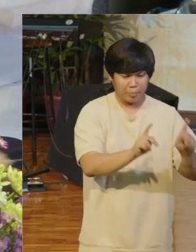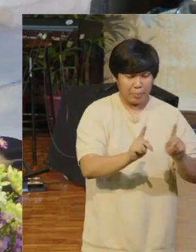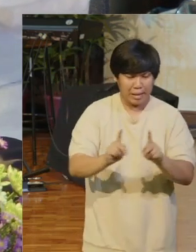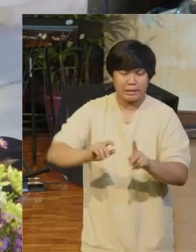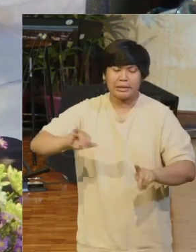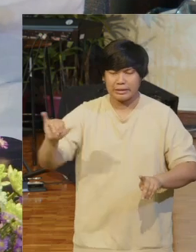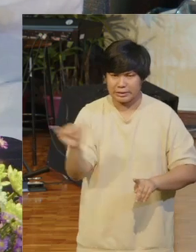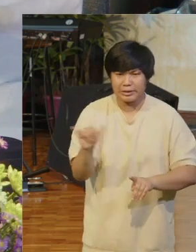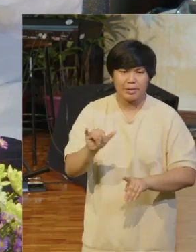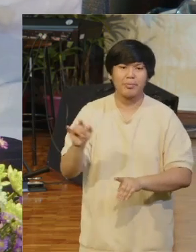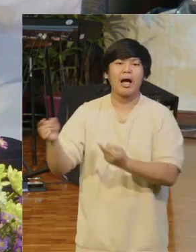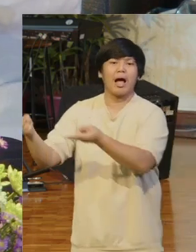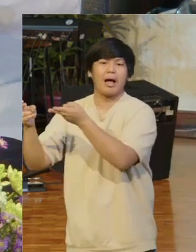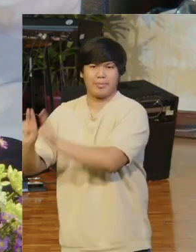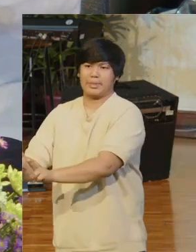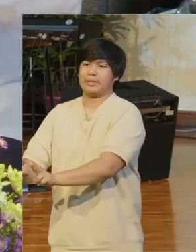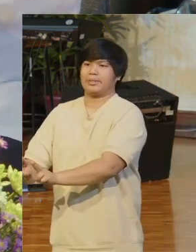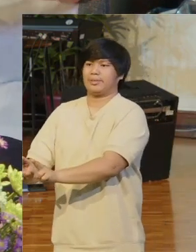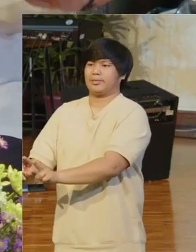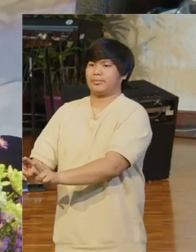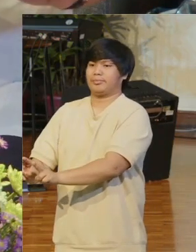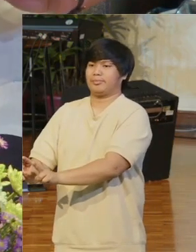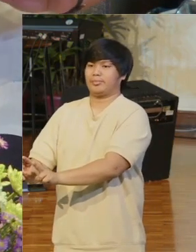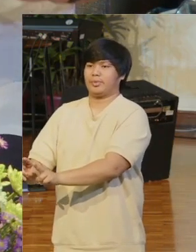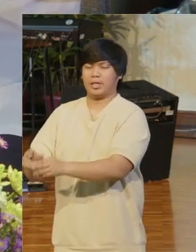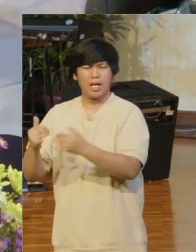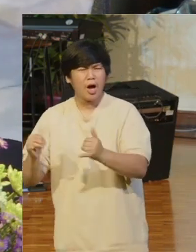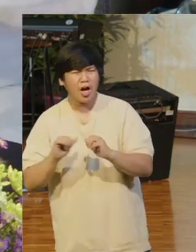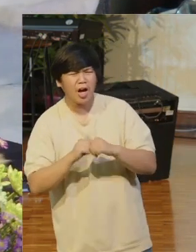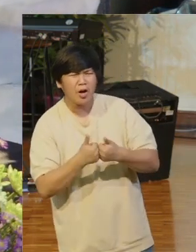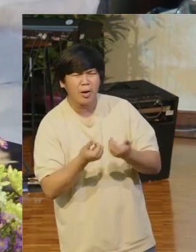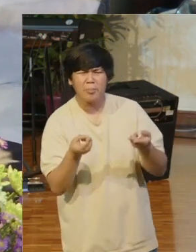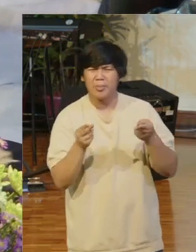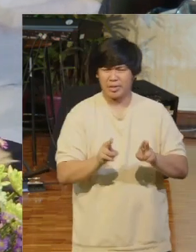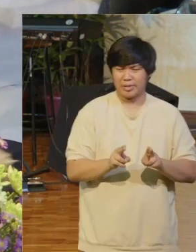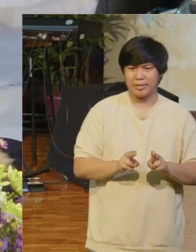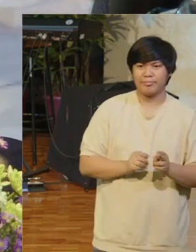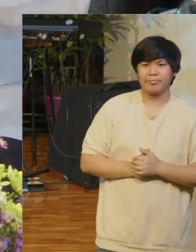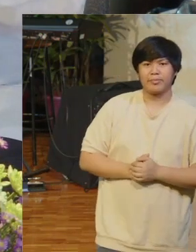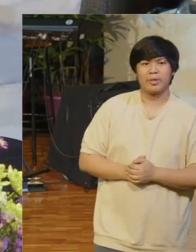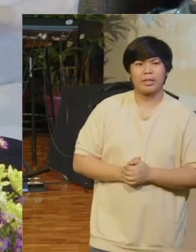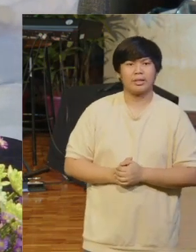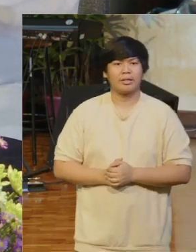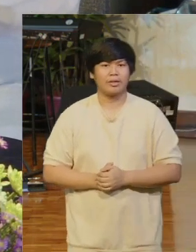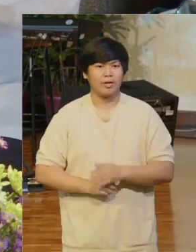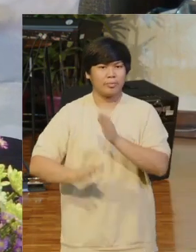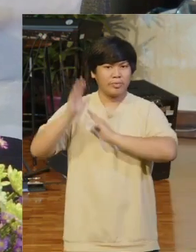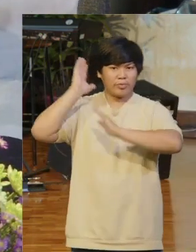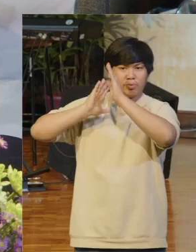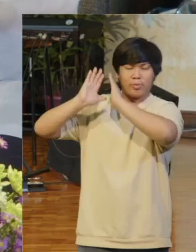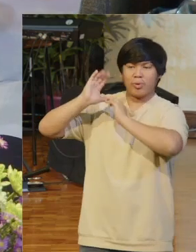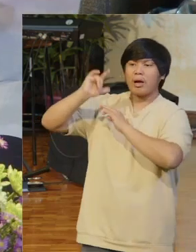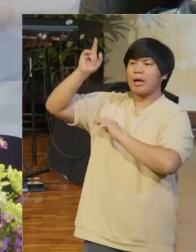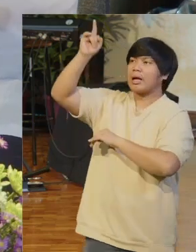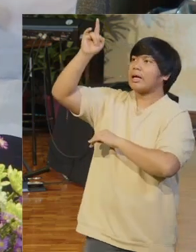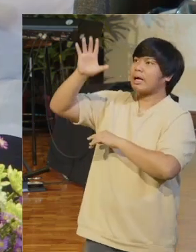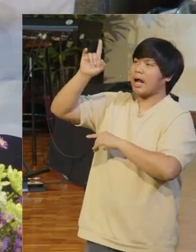kasi isinagawa na niya. Paano nangyari yun? Naalala nyo yung ating sa self-existence? He's